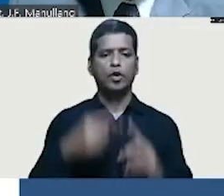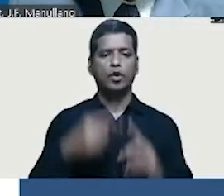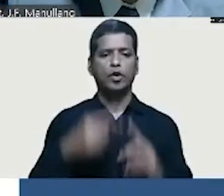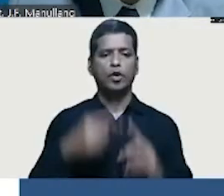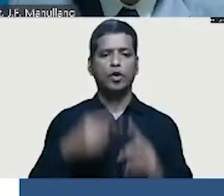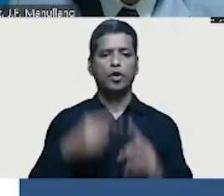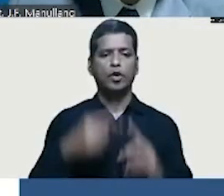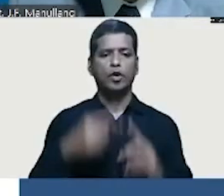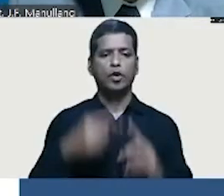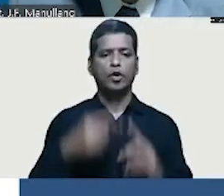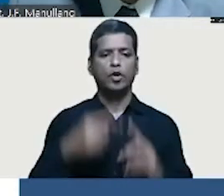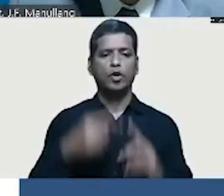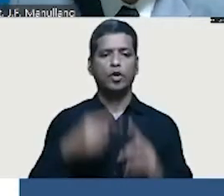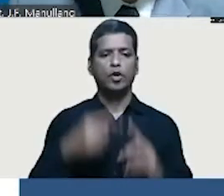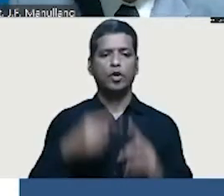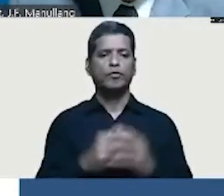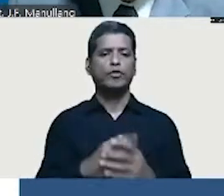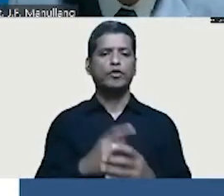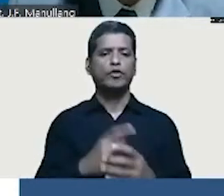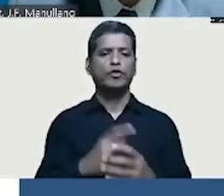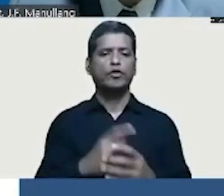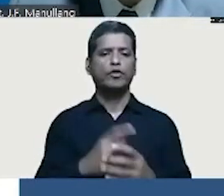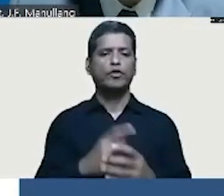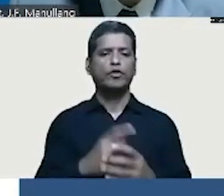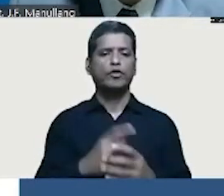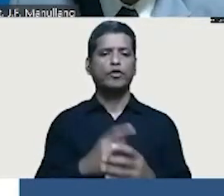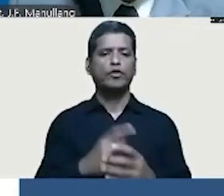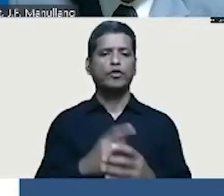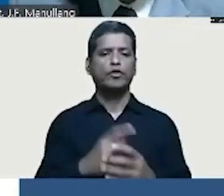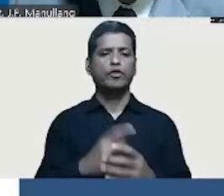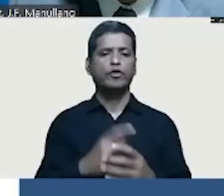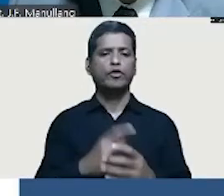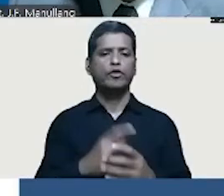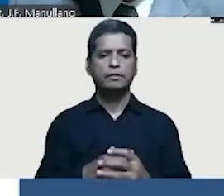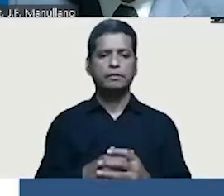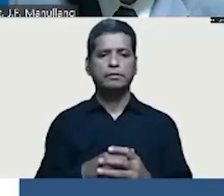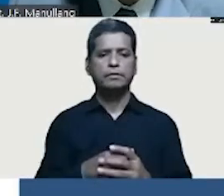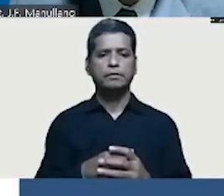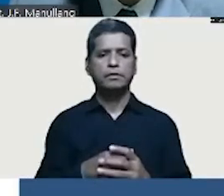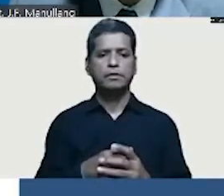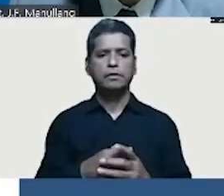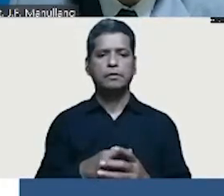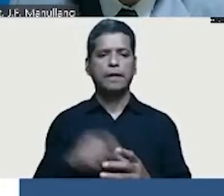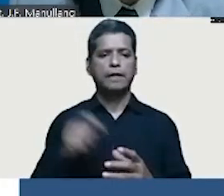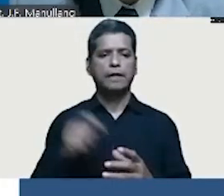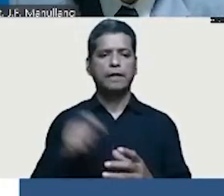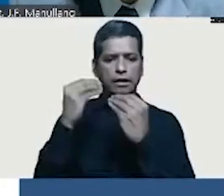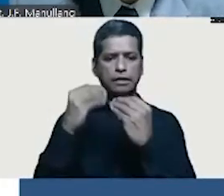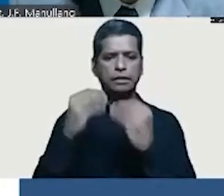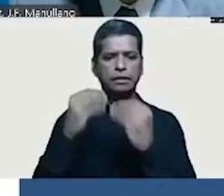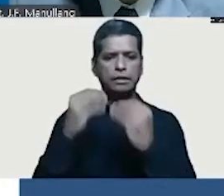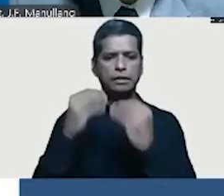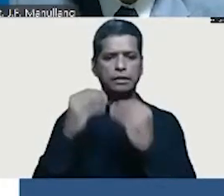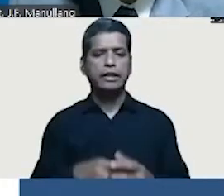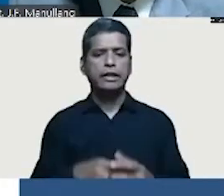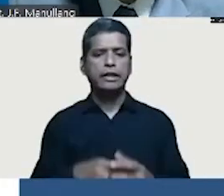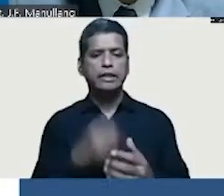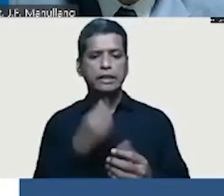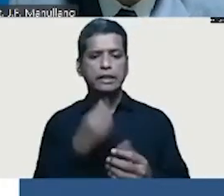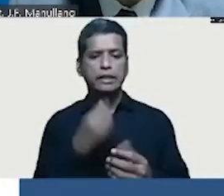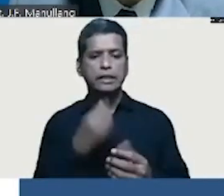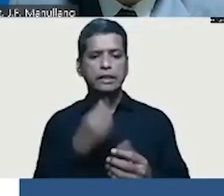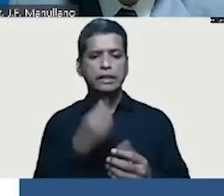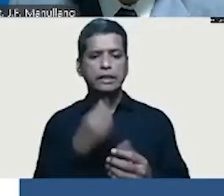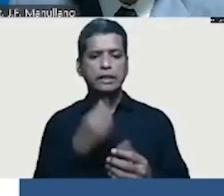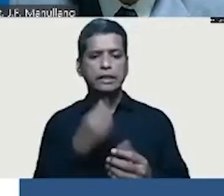derection tuntunan instruction ia pengajaran derection Mario profetik